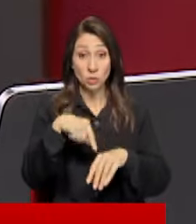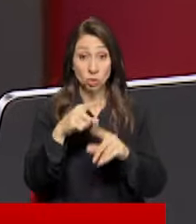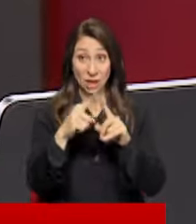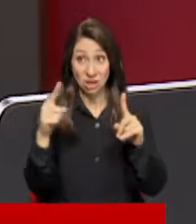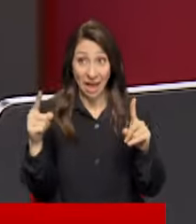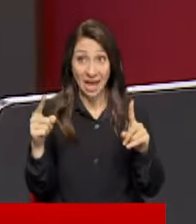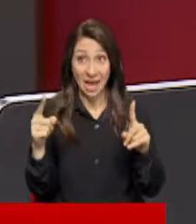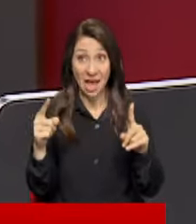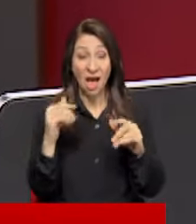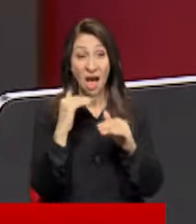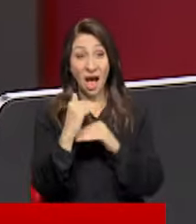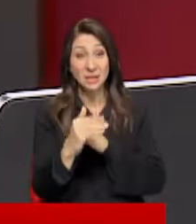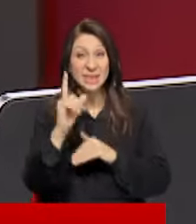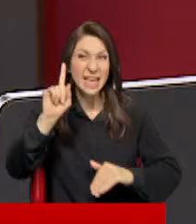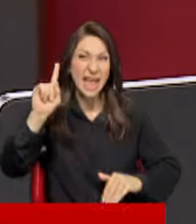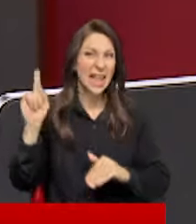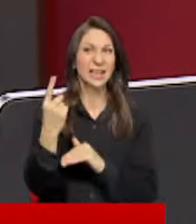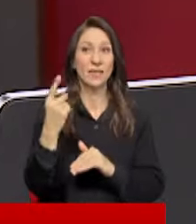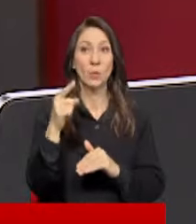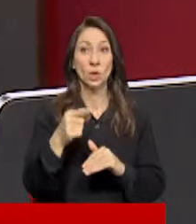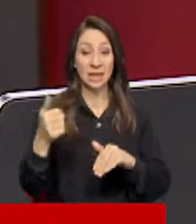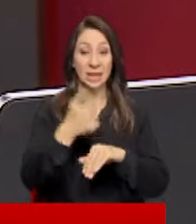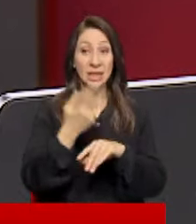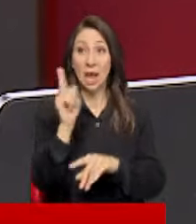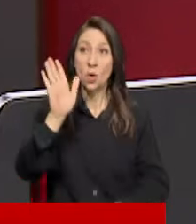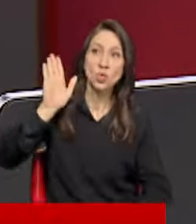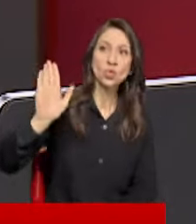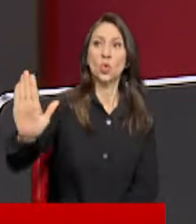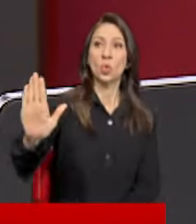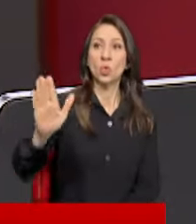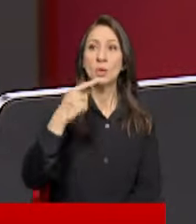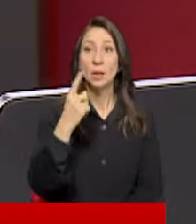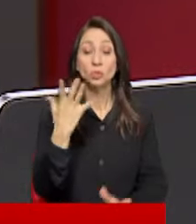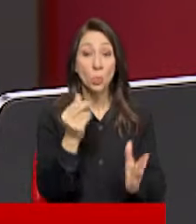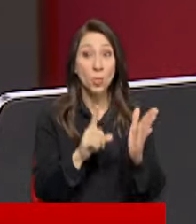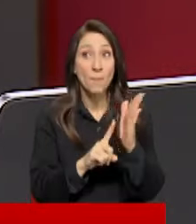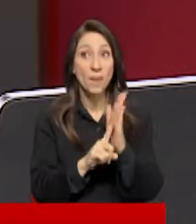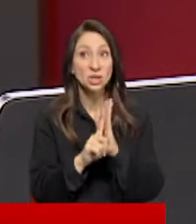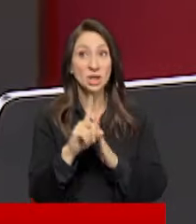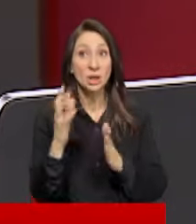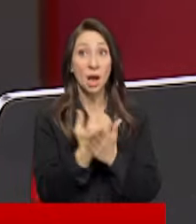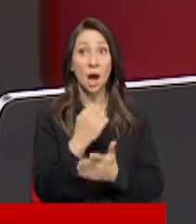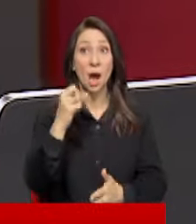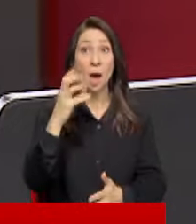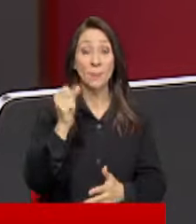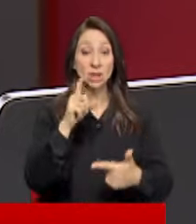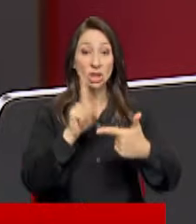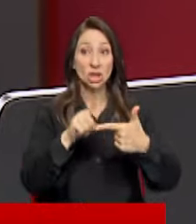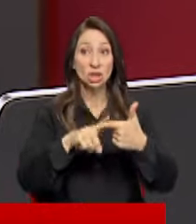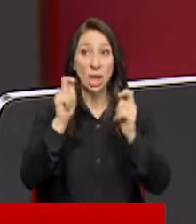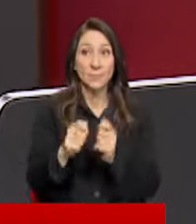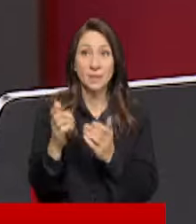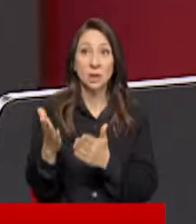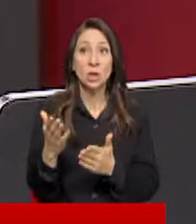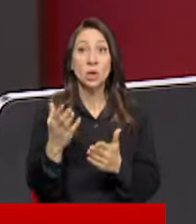süreçte halkımız ilk defa bu iktidara dur dedi ve büyük bir başarı elde edildi. AK Parti ikinci parti